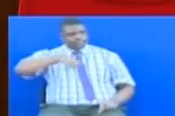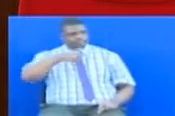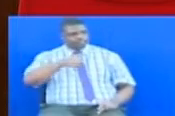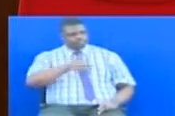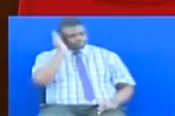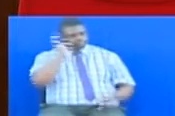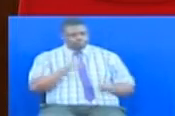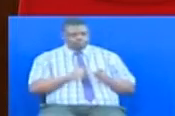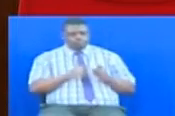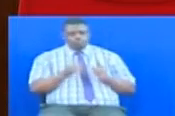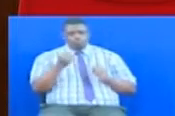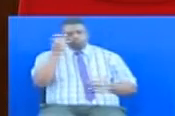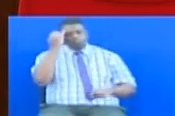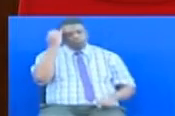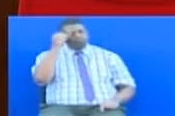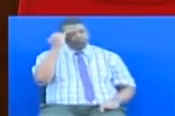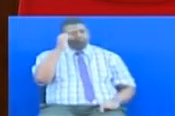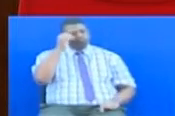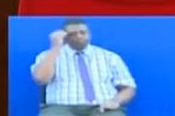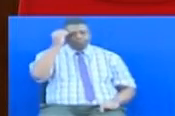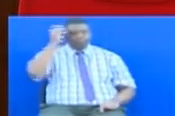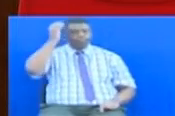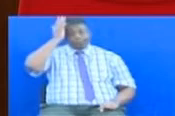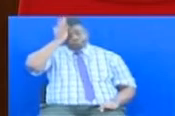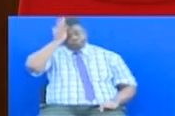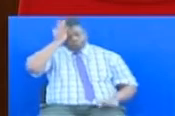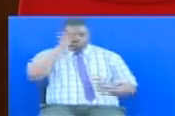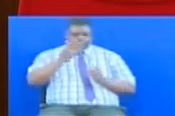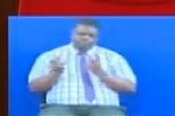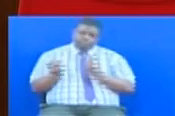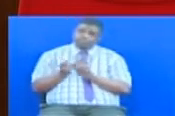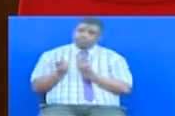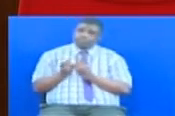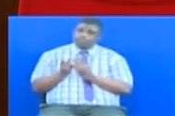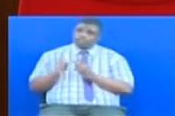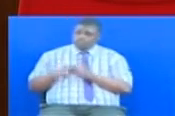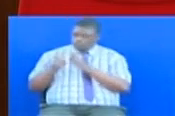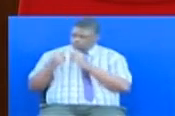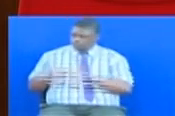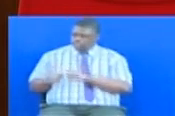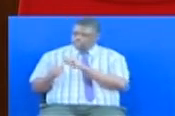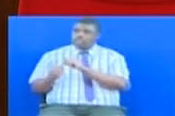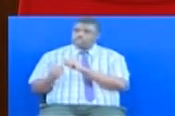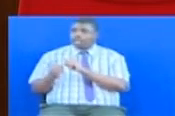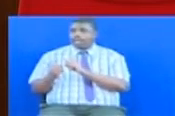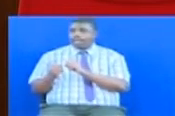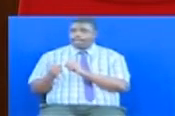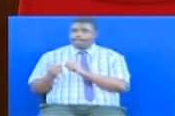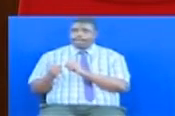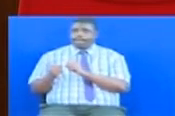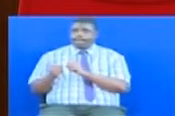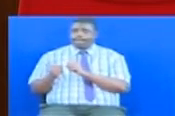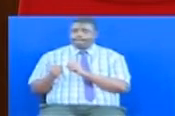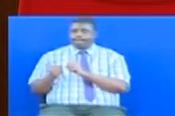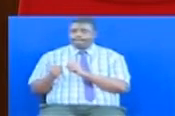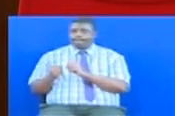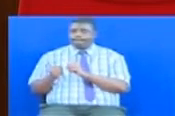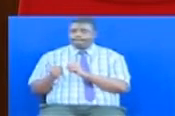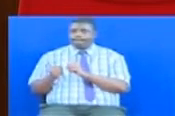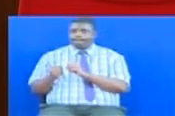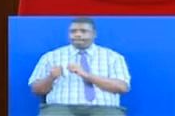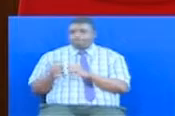kuzingatia ushauri na pendekezo la CAG, lakini tutaendelea pia kutekeleza maoni ya kamati. Nipongeze